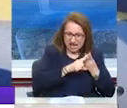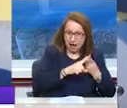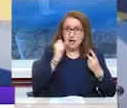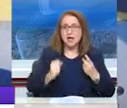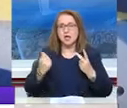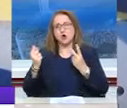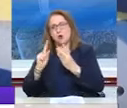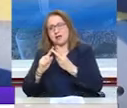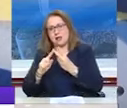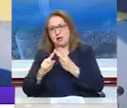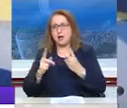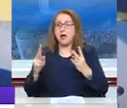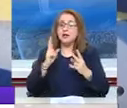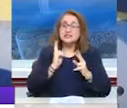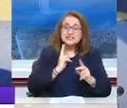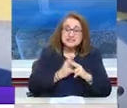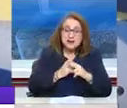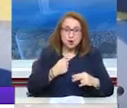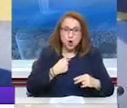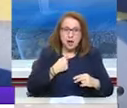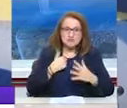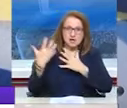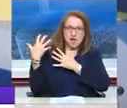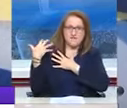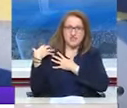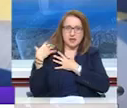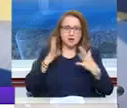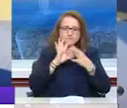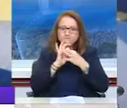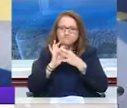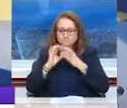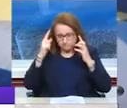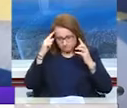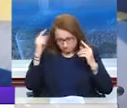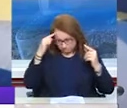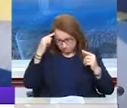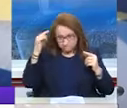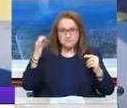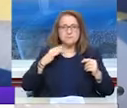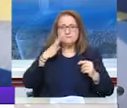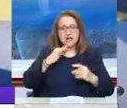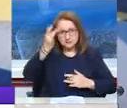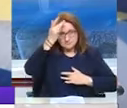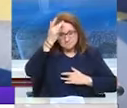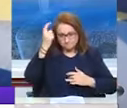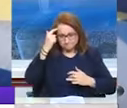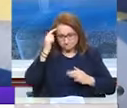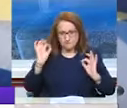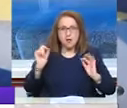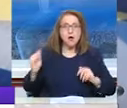συνοχή. Αυτό συνεπάγεται ότι κάθε ένας από εμάς αναλαμβάνει μια σοβαρή